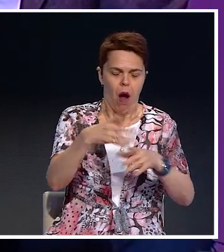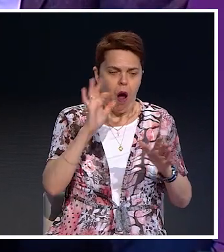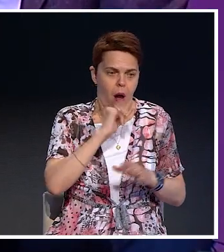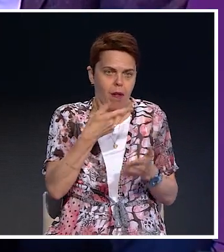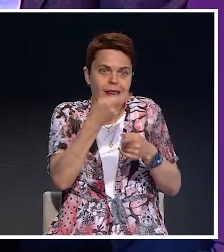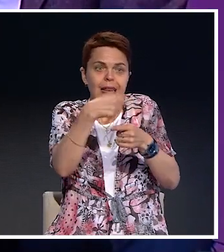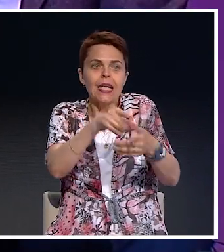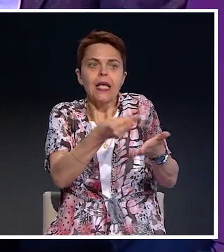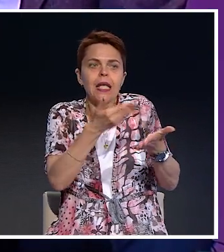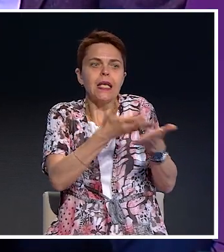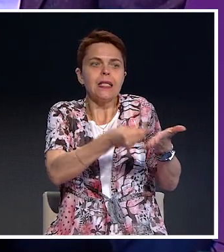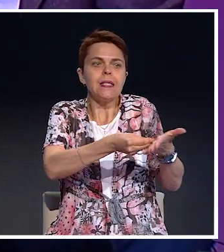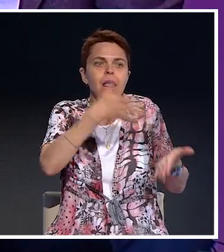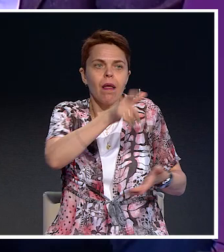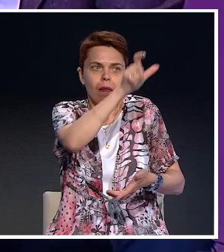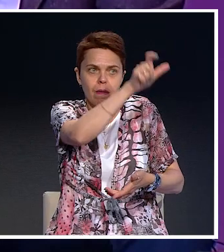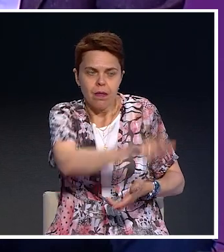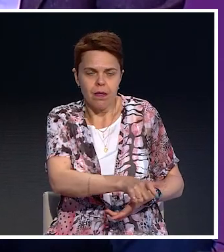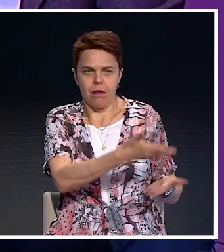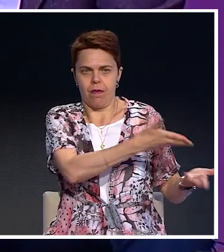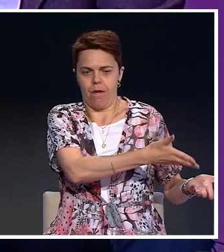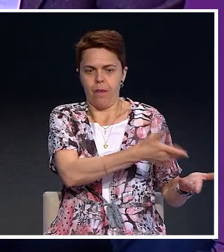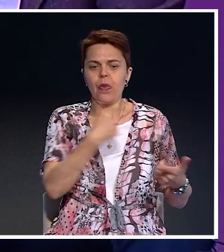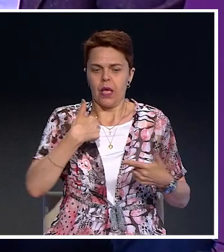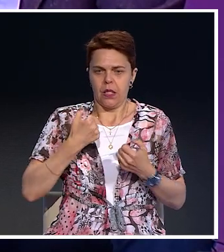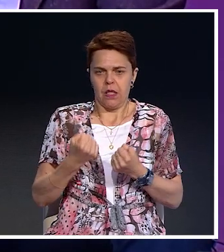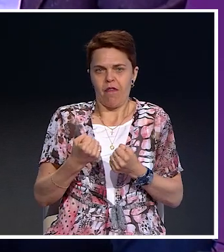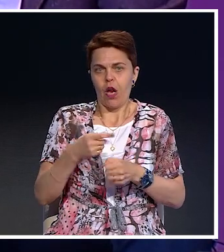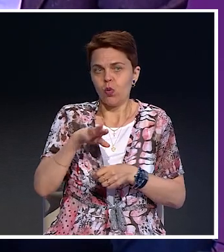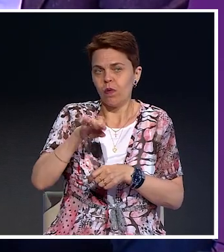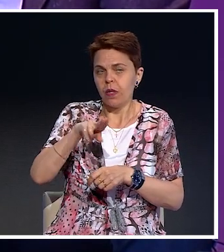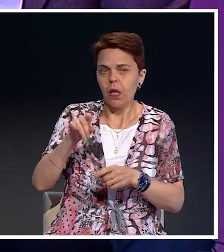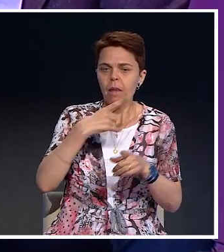ти цінність, і ти маєш ствердитися. І це